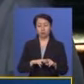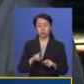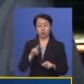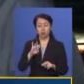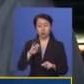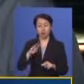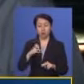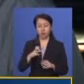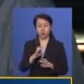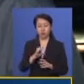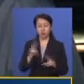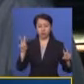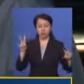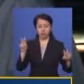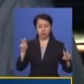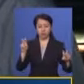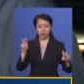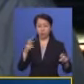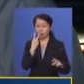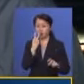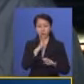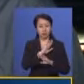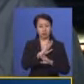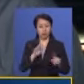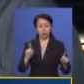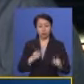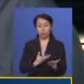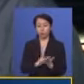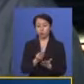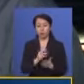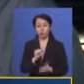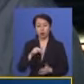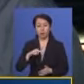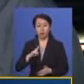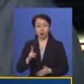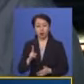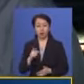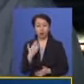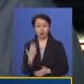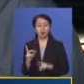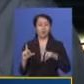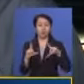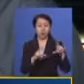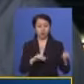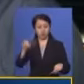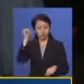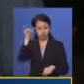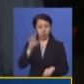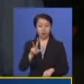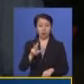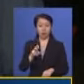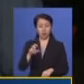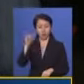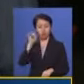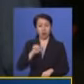ирландская фирма. Несмотря, что нас не финансирует АКК, они поставляли корову 300 голов. В